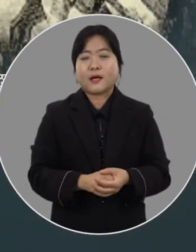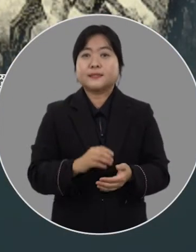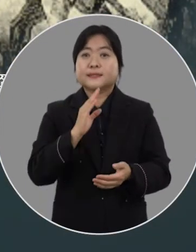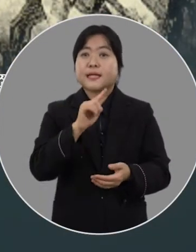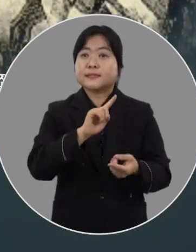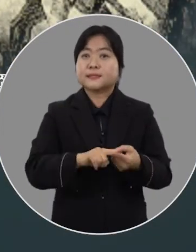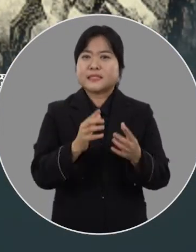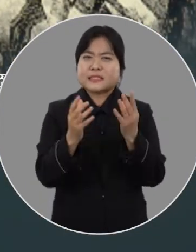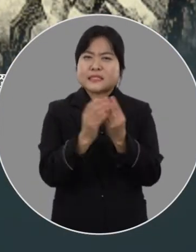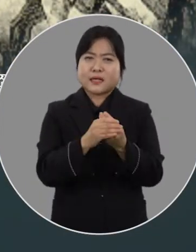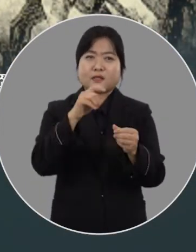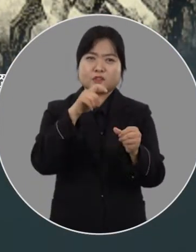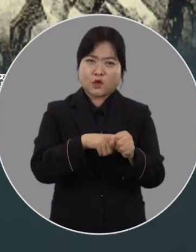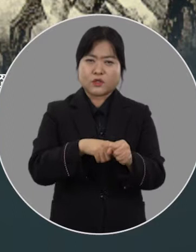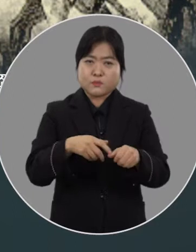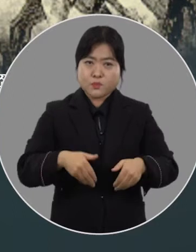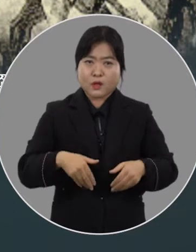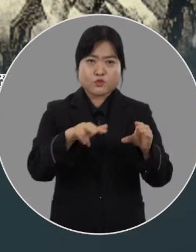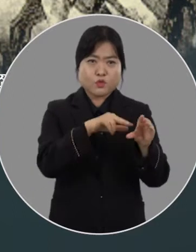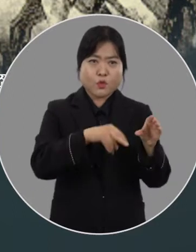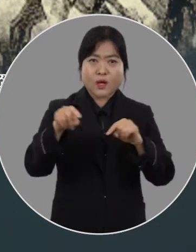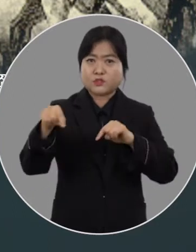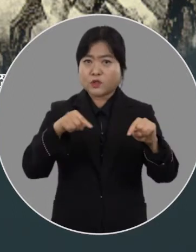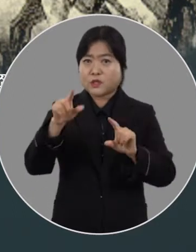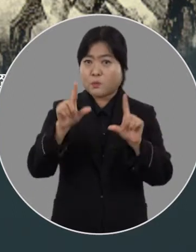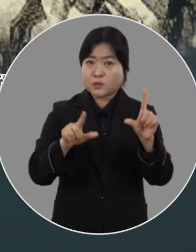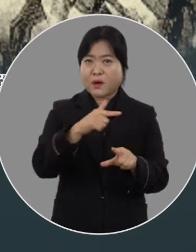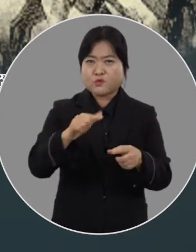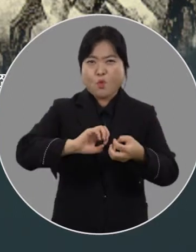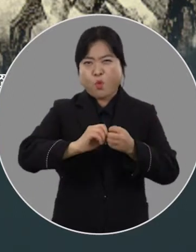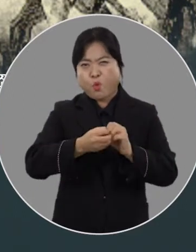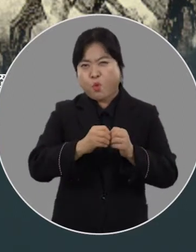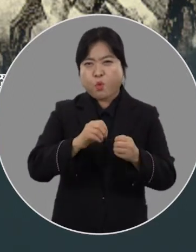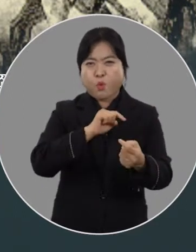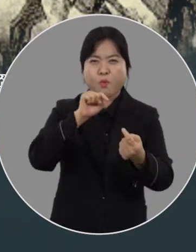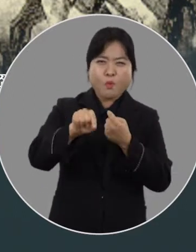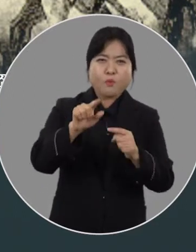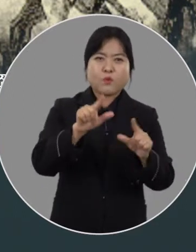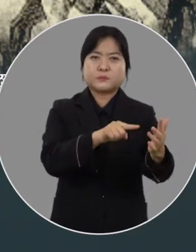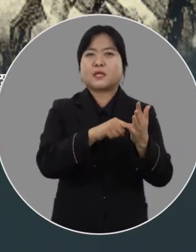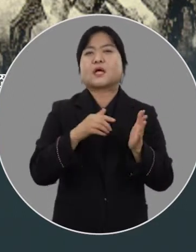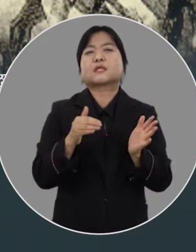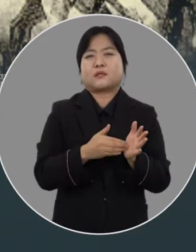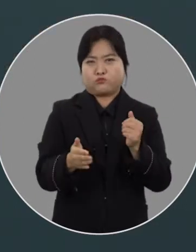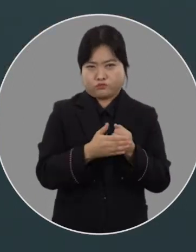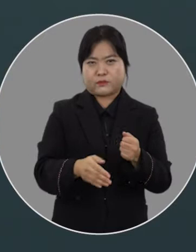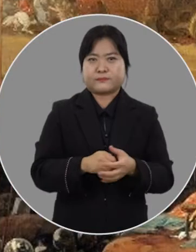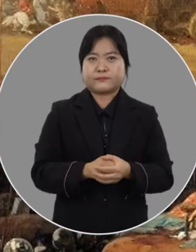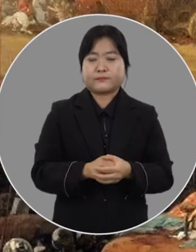사실은 이상적으로 되어야 했을 종교와 정치의 모습이 아주 왜곡된 모습으로 나타났기 때문에